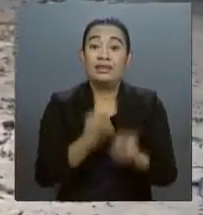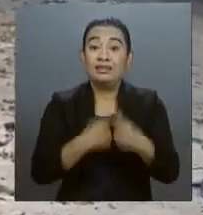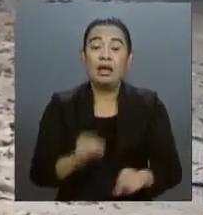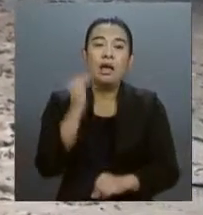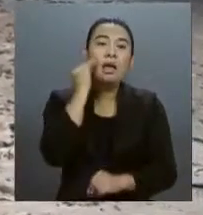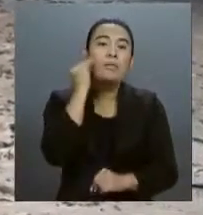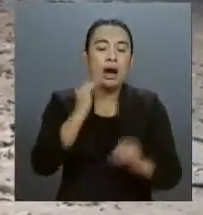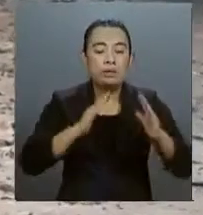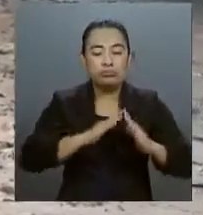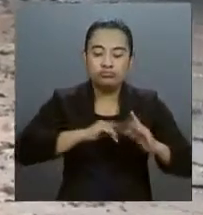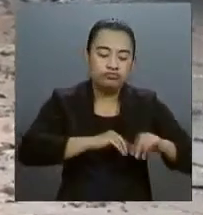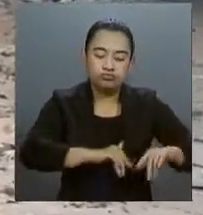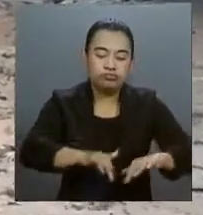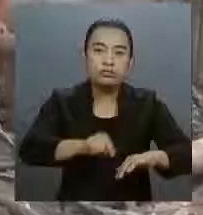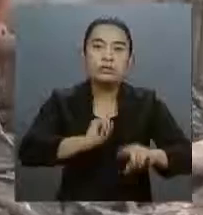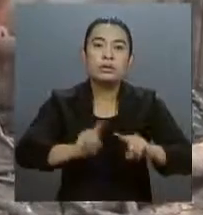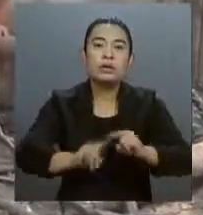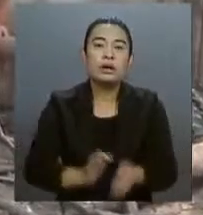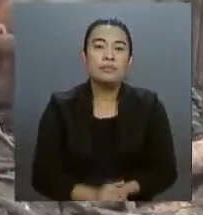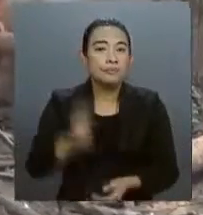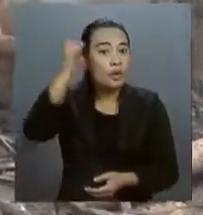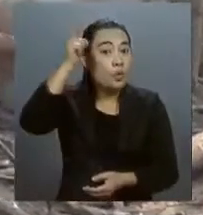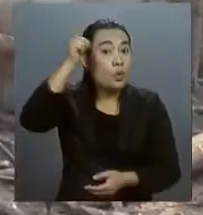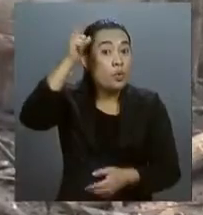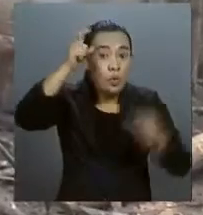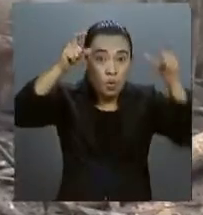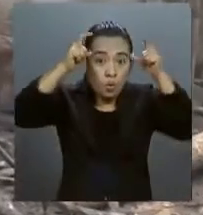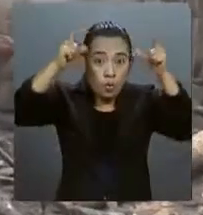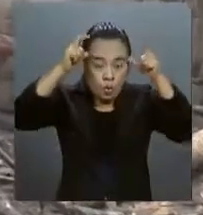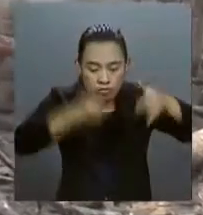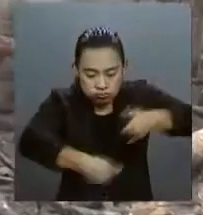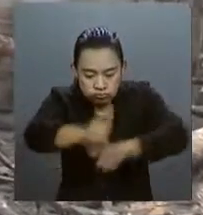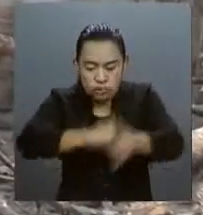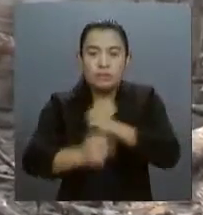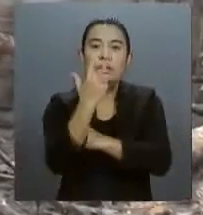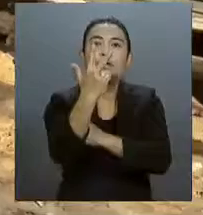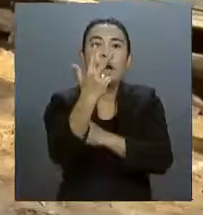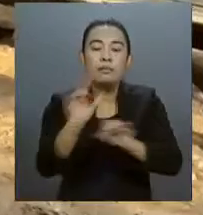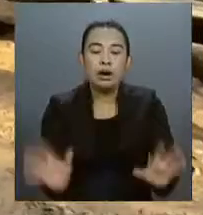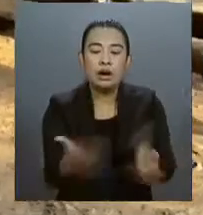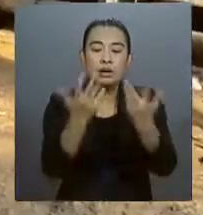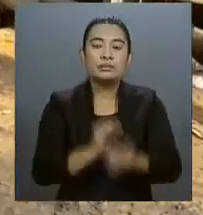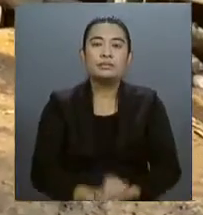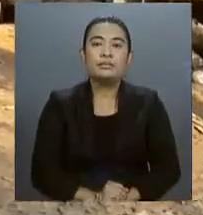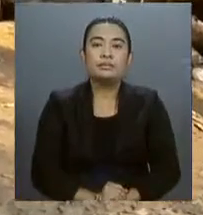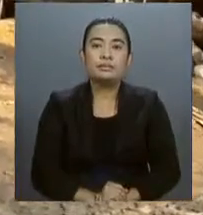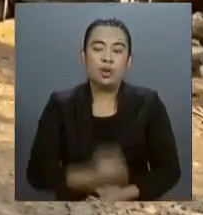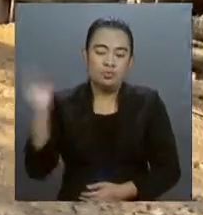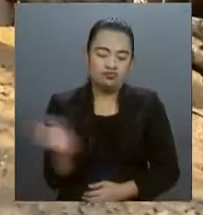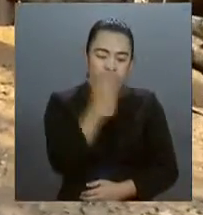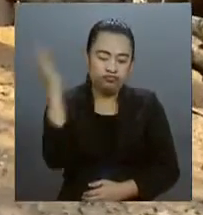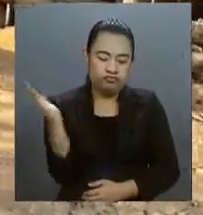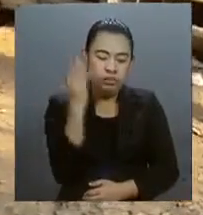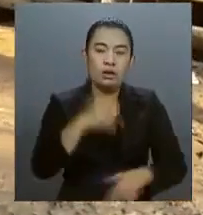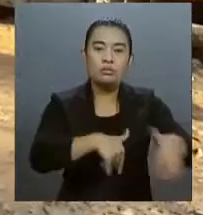โคลนทะลักเข้าท่วมมีวัวถูกกระแสน้ำพัดหายไป 3ตัวส่วนความเสียหายจากพายุและความเสียหายในหมู่บ้าน